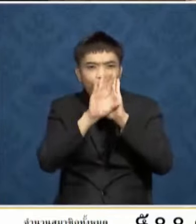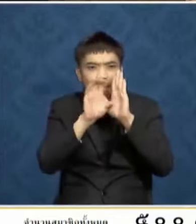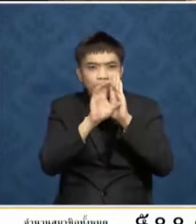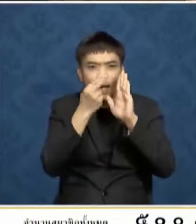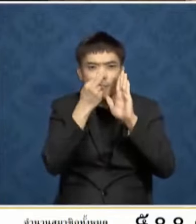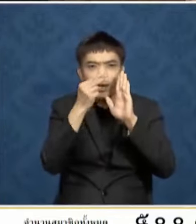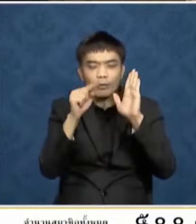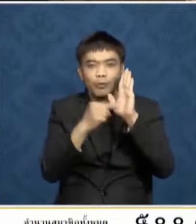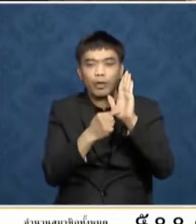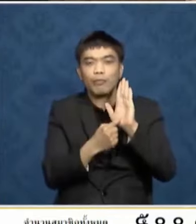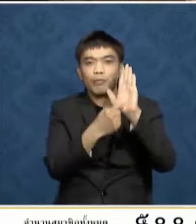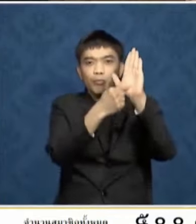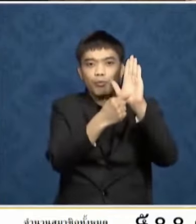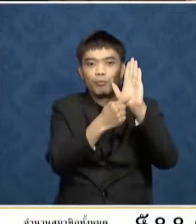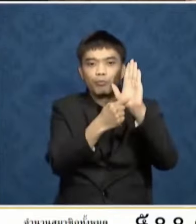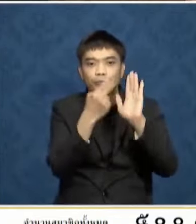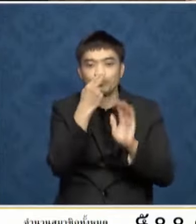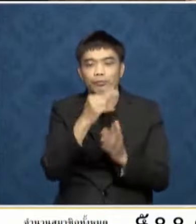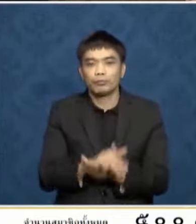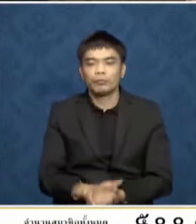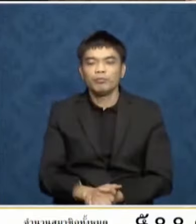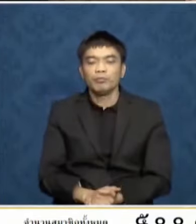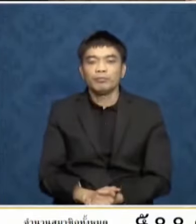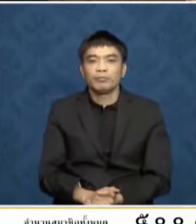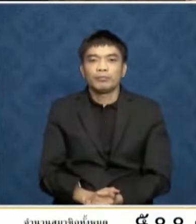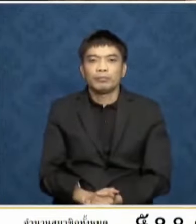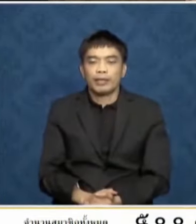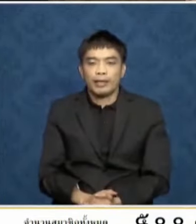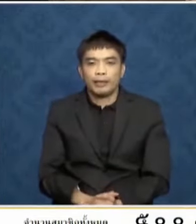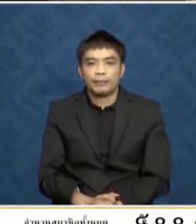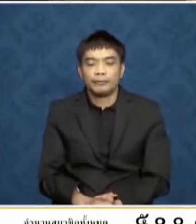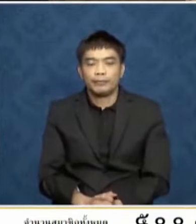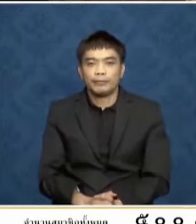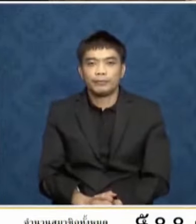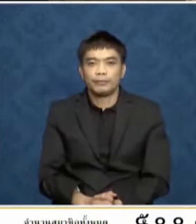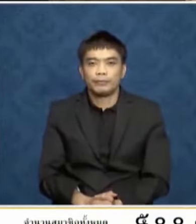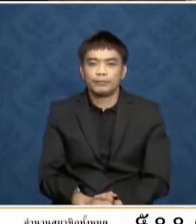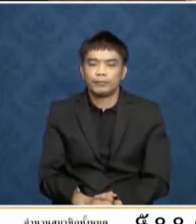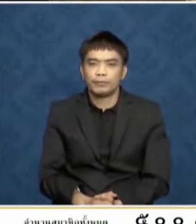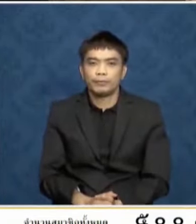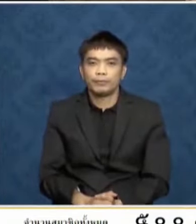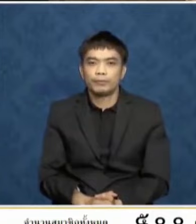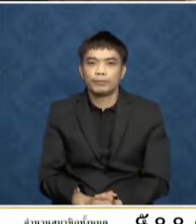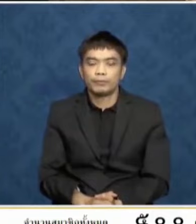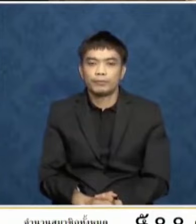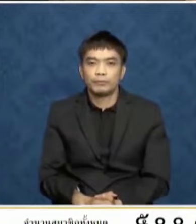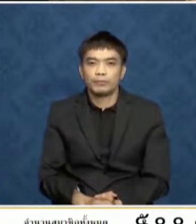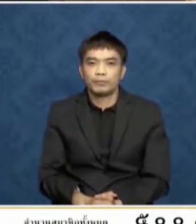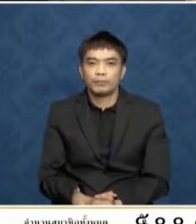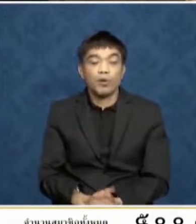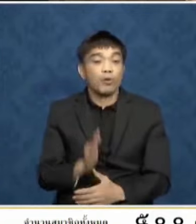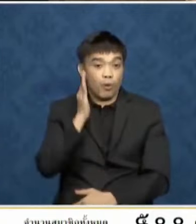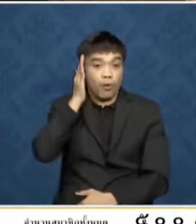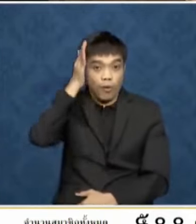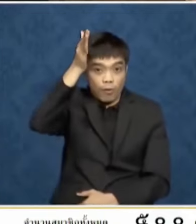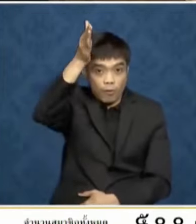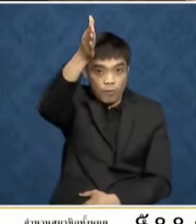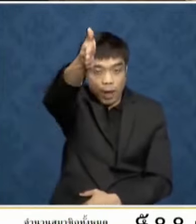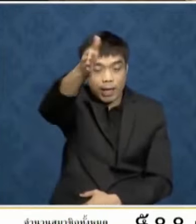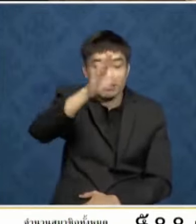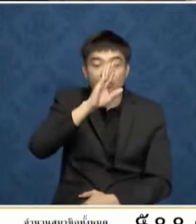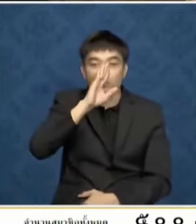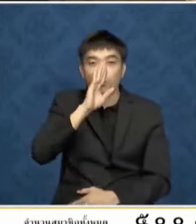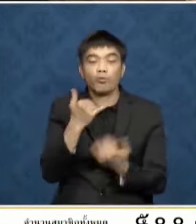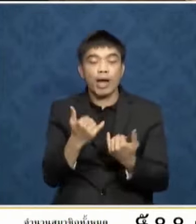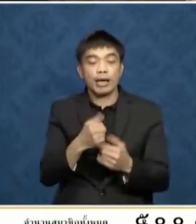Walmartทางอาวกาศ dagegen memorableบทา่ไรกคามมgre ทังอในรปแบบการรแออนาคตทุอย่างจะขึ้อยกกจมตี ระยะไล